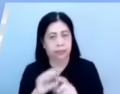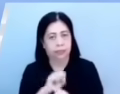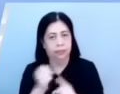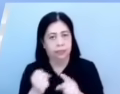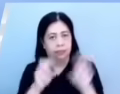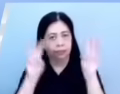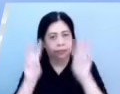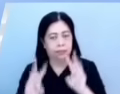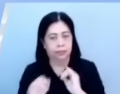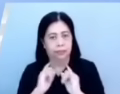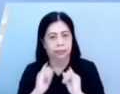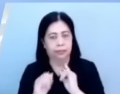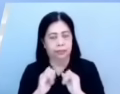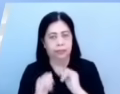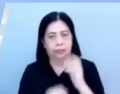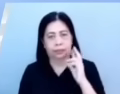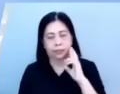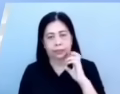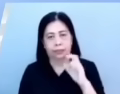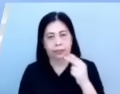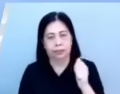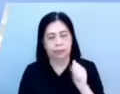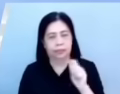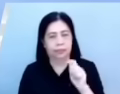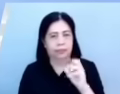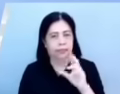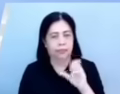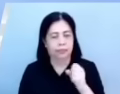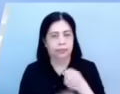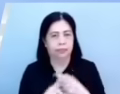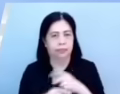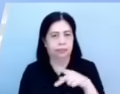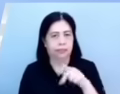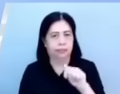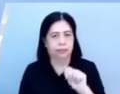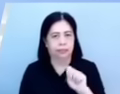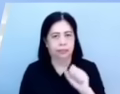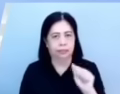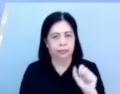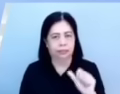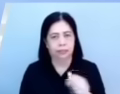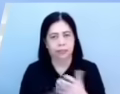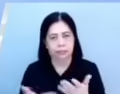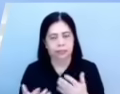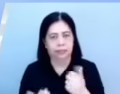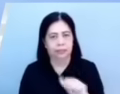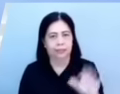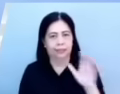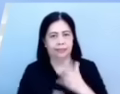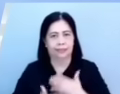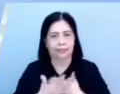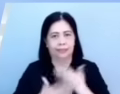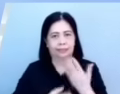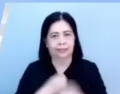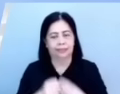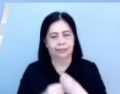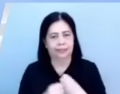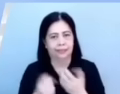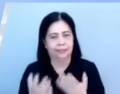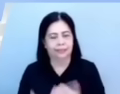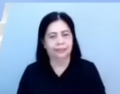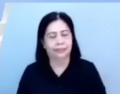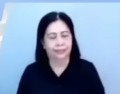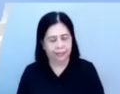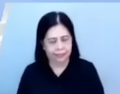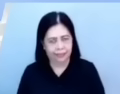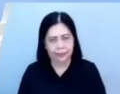makakapanayan natin si Rhea Torres, weather specialist mula sa PAGASA. Magandang umaga po sa inyo at Happy New Year! Yes, so magandang umaga